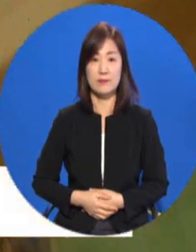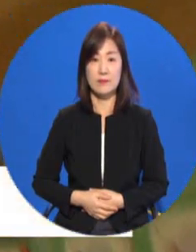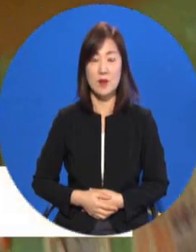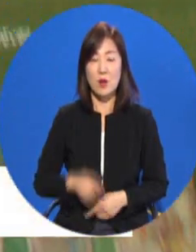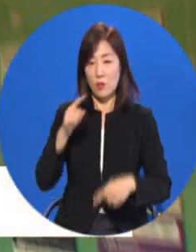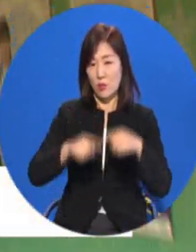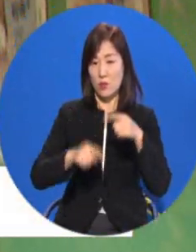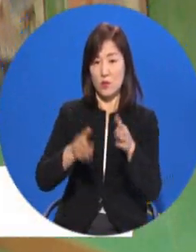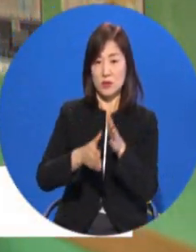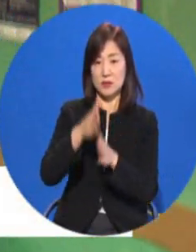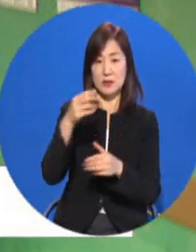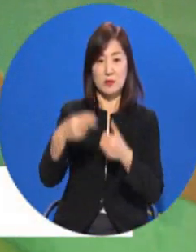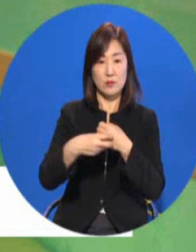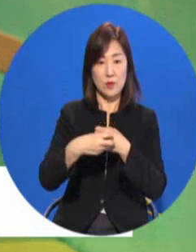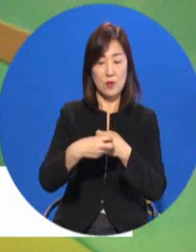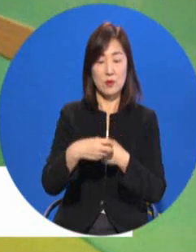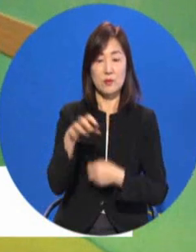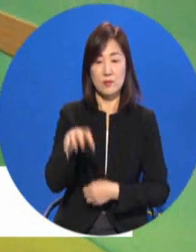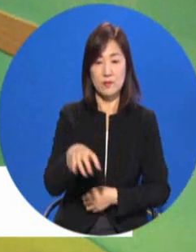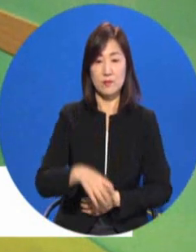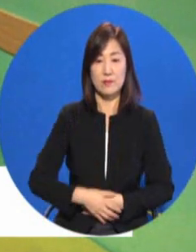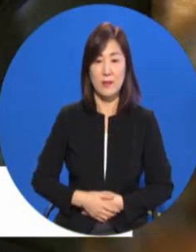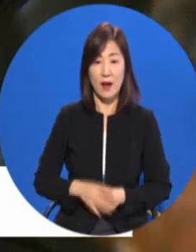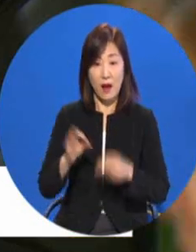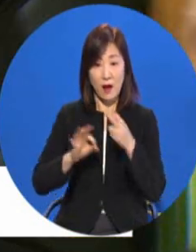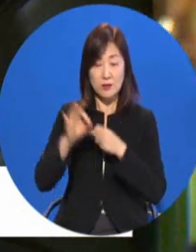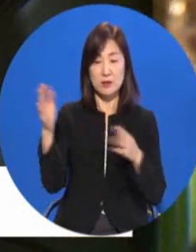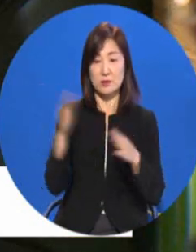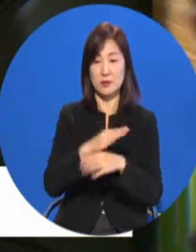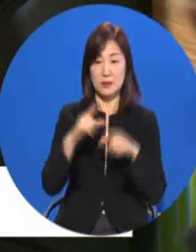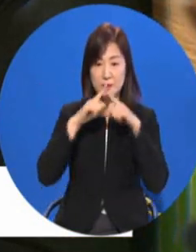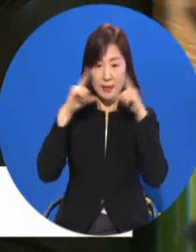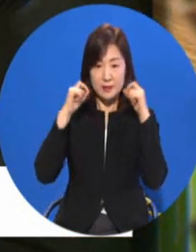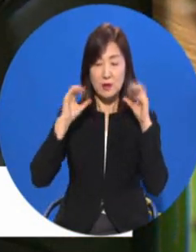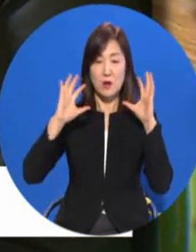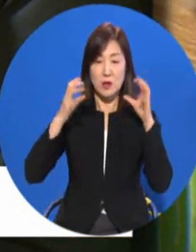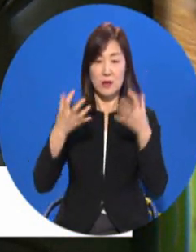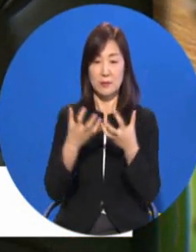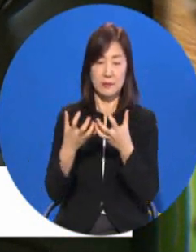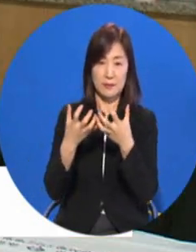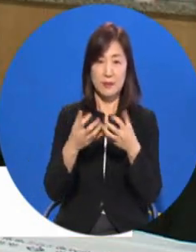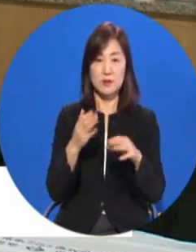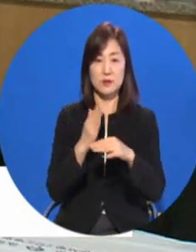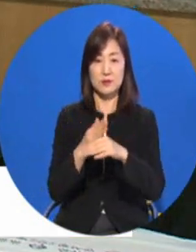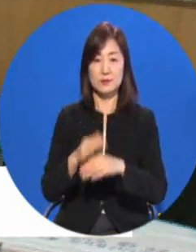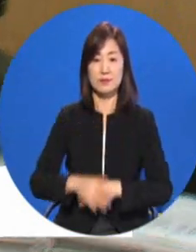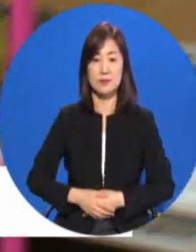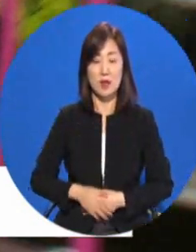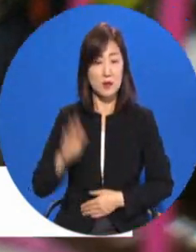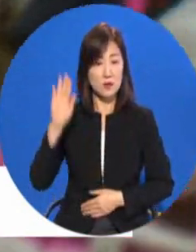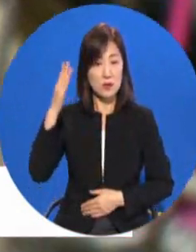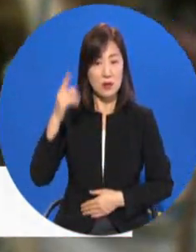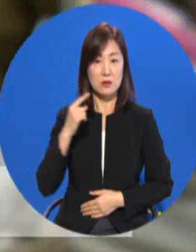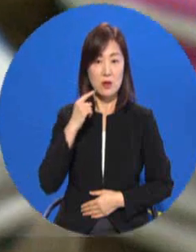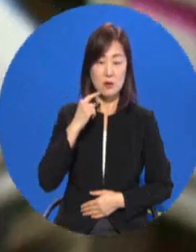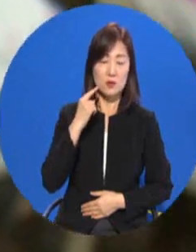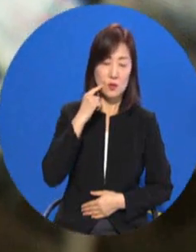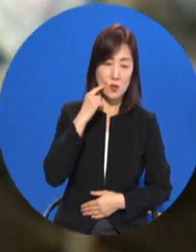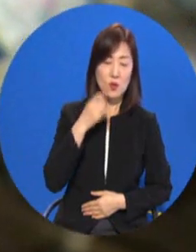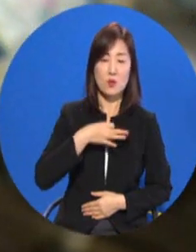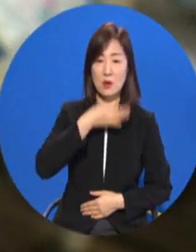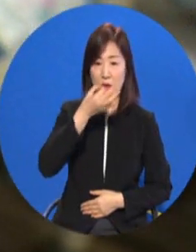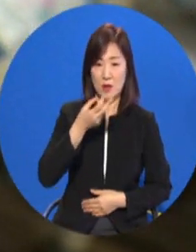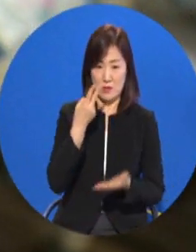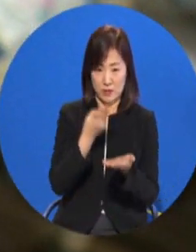목포시에 한 병원 이른 아침부터 마스크를 하고 병원을 찾은 어린이들로 북적입니다 최근 이 병원의 독감으로 입원한 환자는